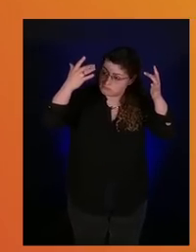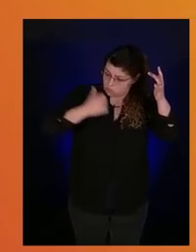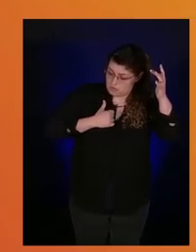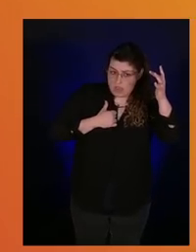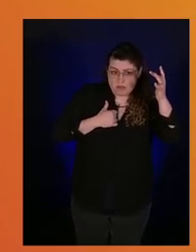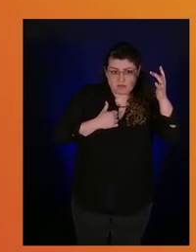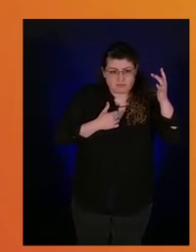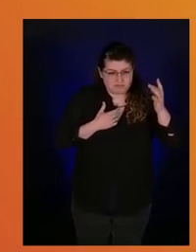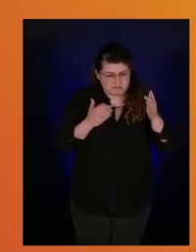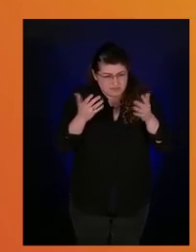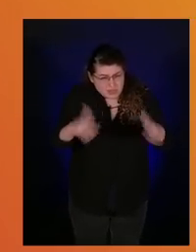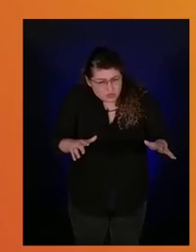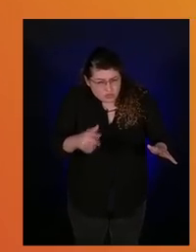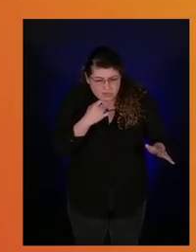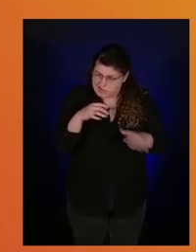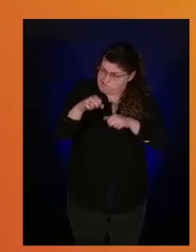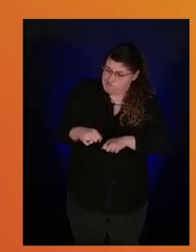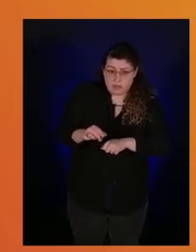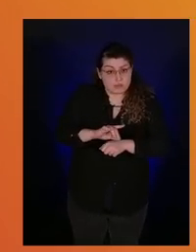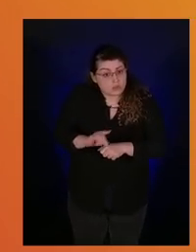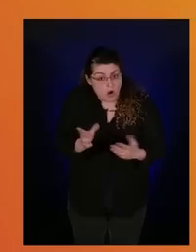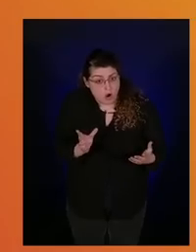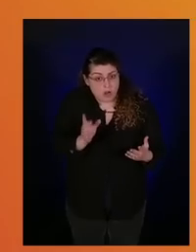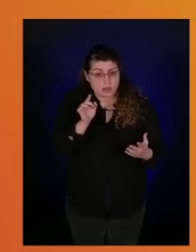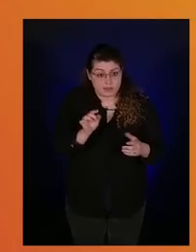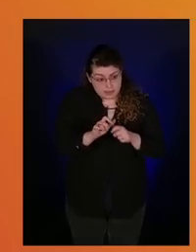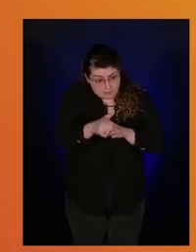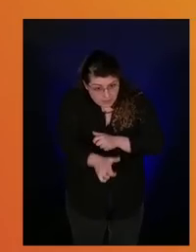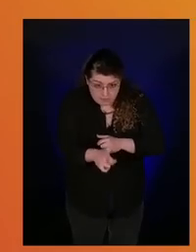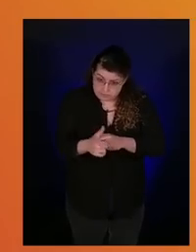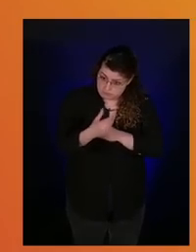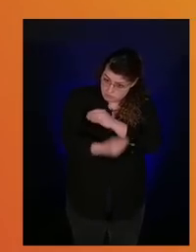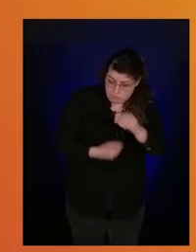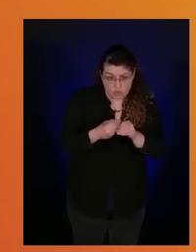pas faire sécession, c'est entrer en partage dans un monde commun.